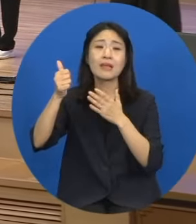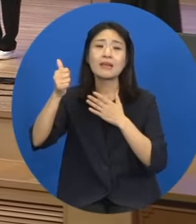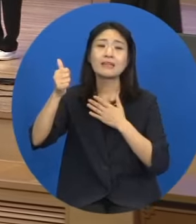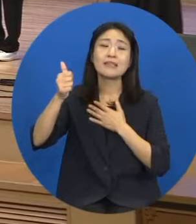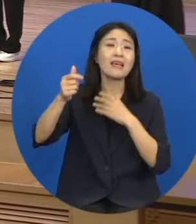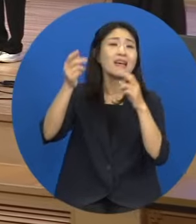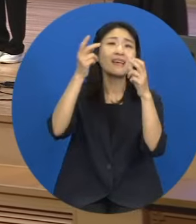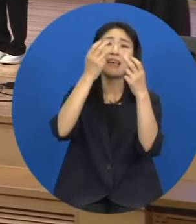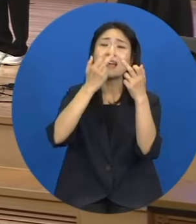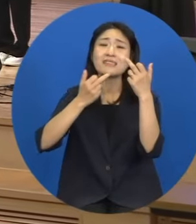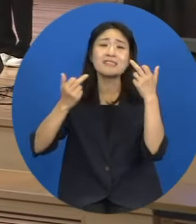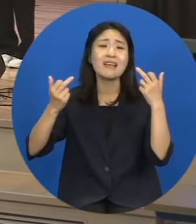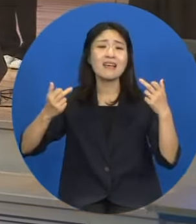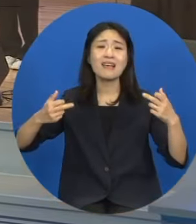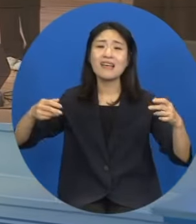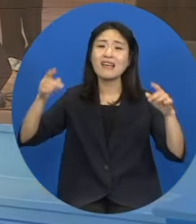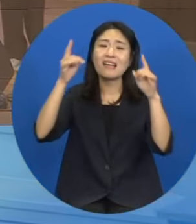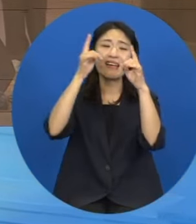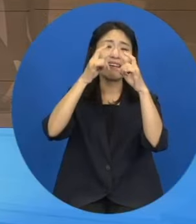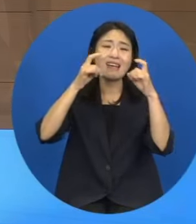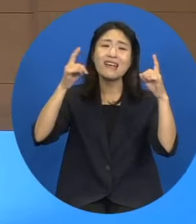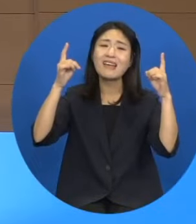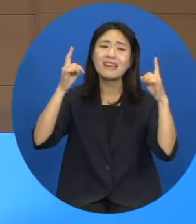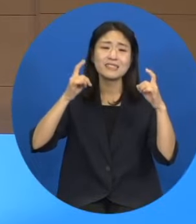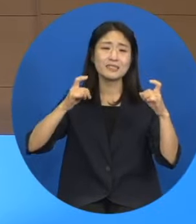주님은 나의